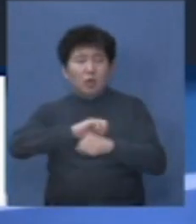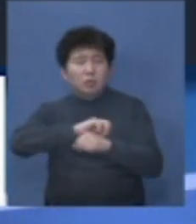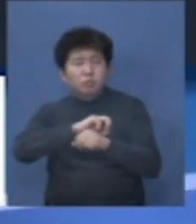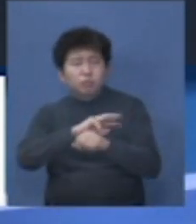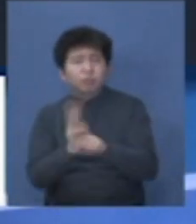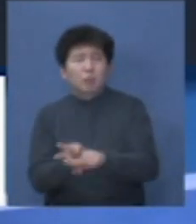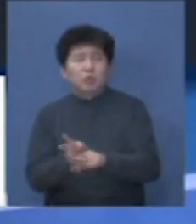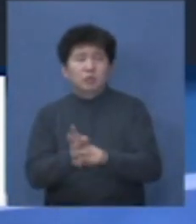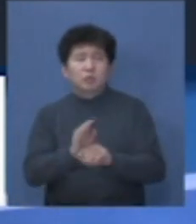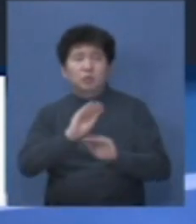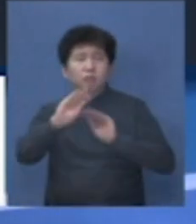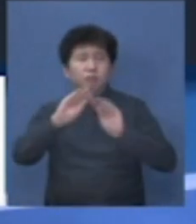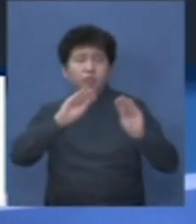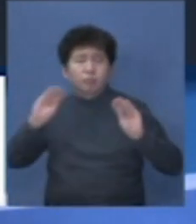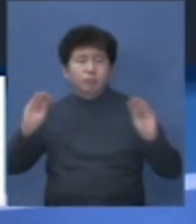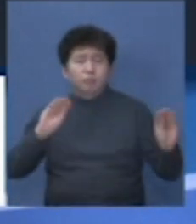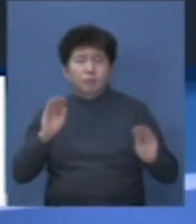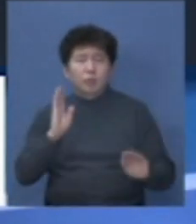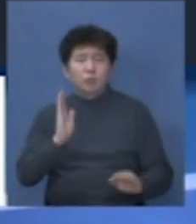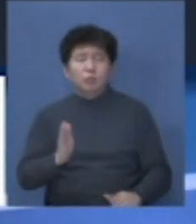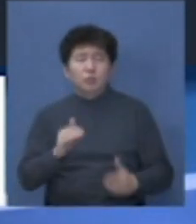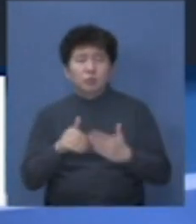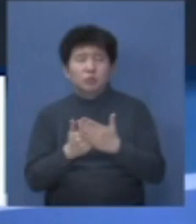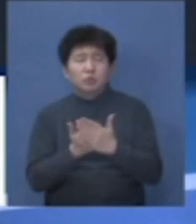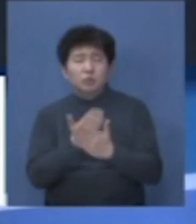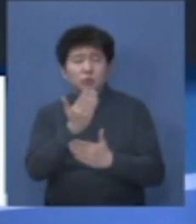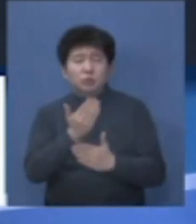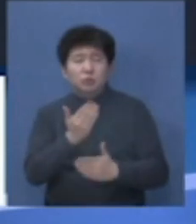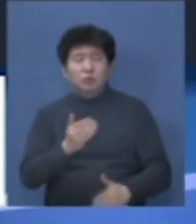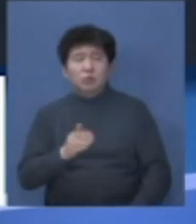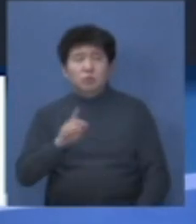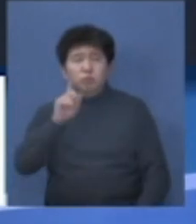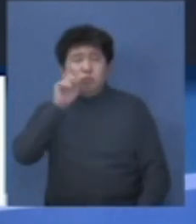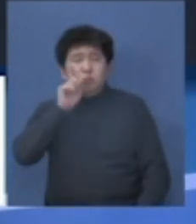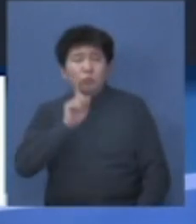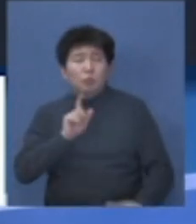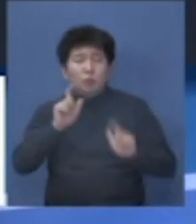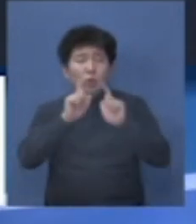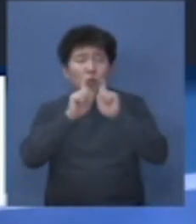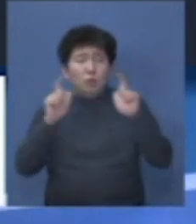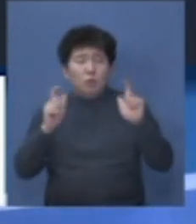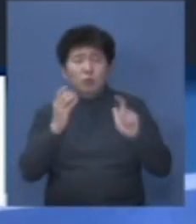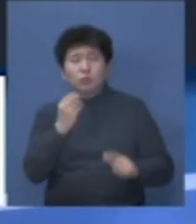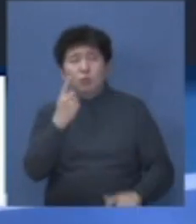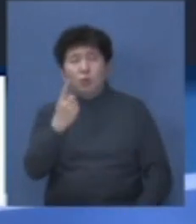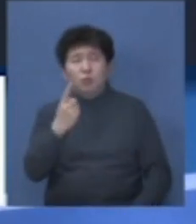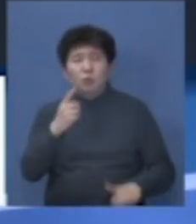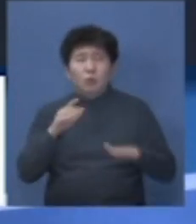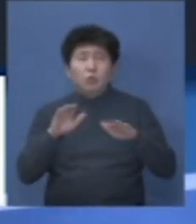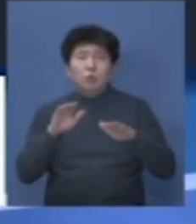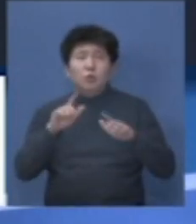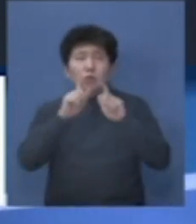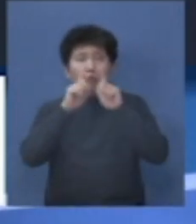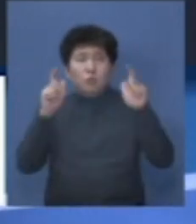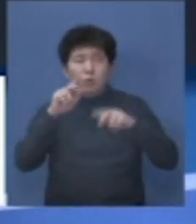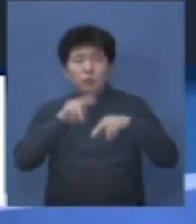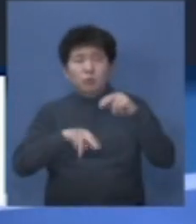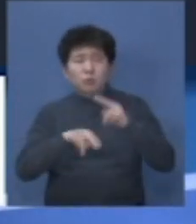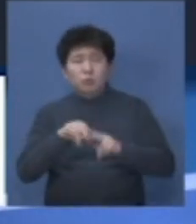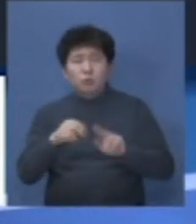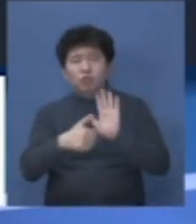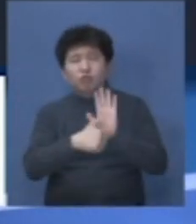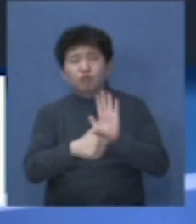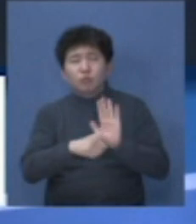участок уже выделен также в рамках программы комфортная школа в городе строит ещ одну школу на 600 мест смешанным языком